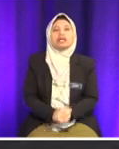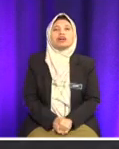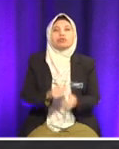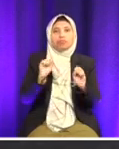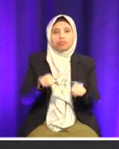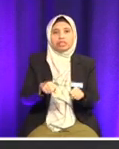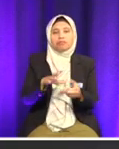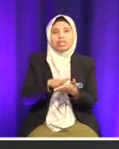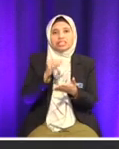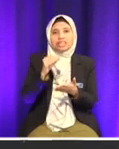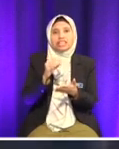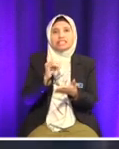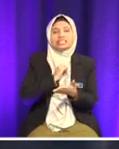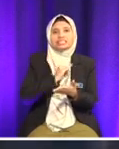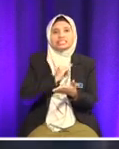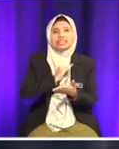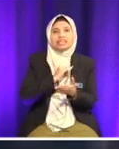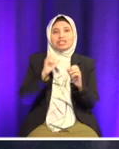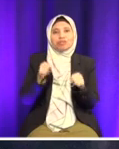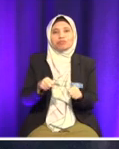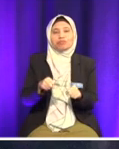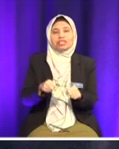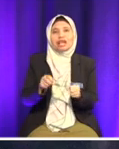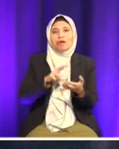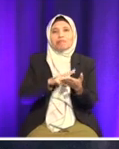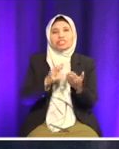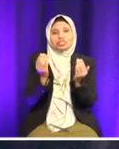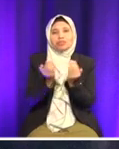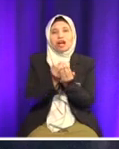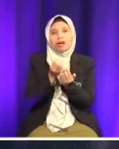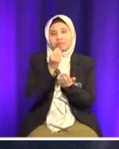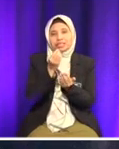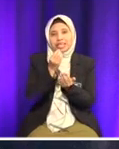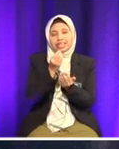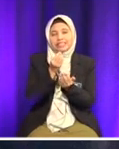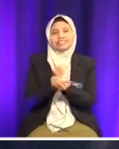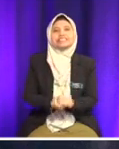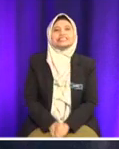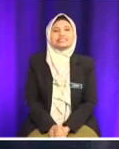kalau saya Adam doa makan itu yang paling saya ingat Allahumma Alhamdulillah